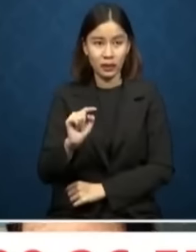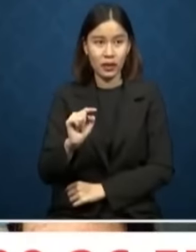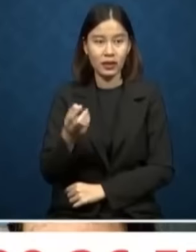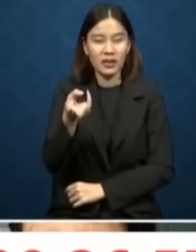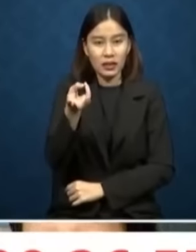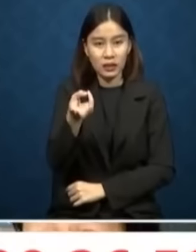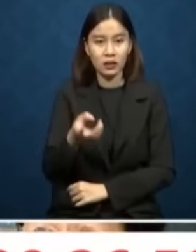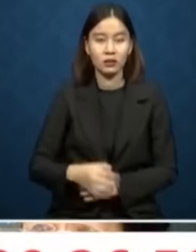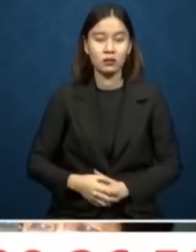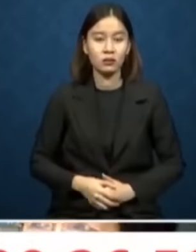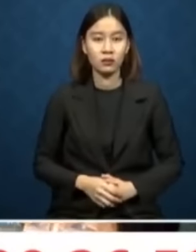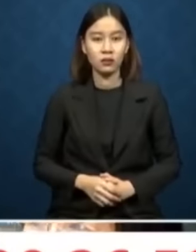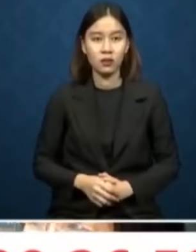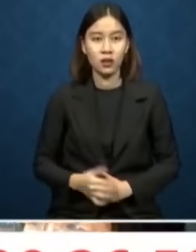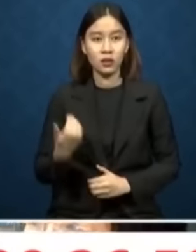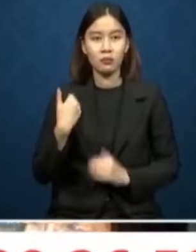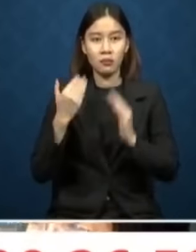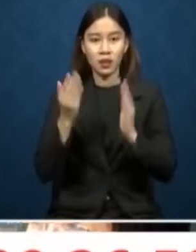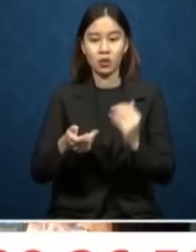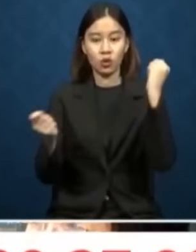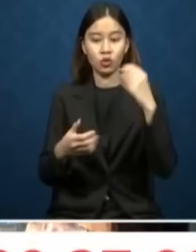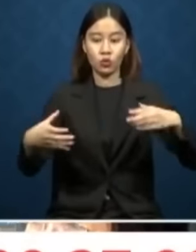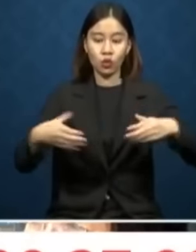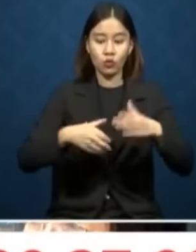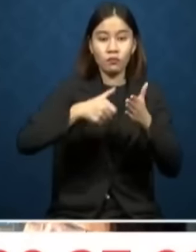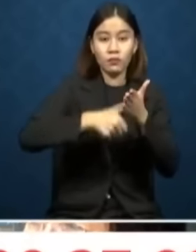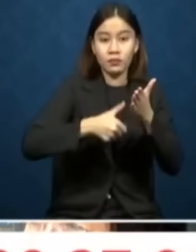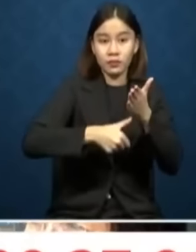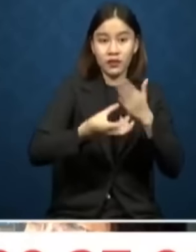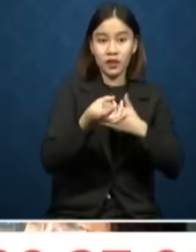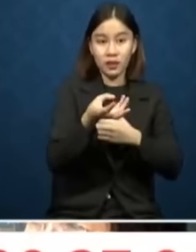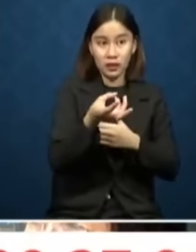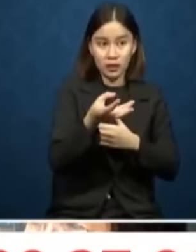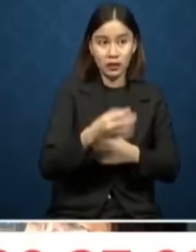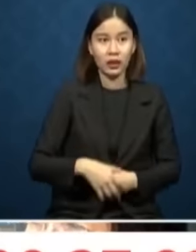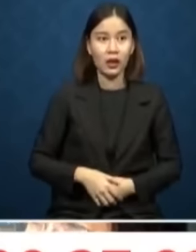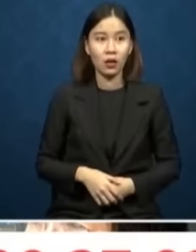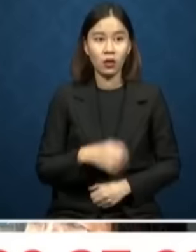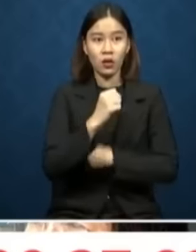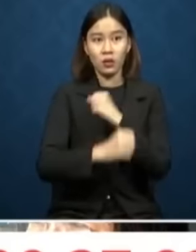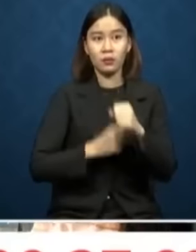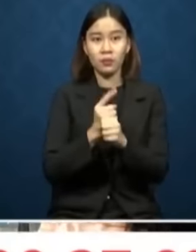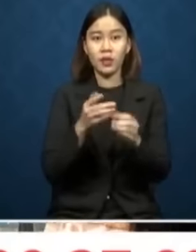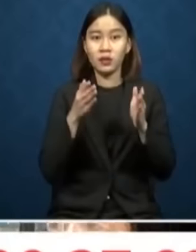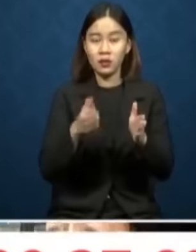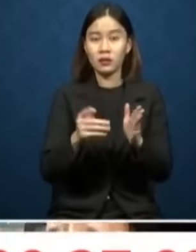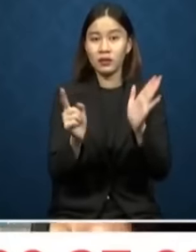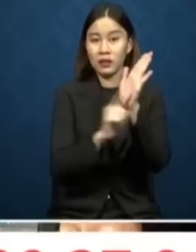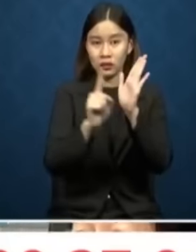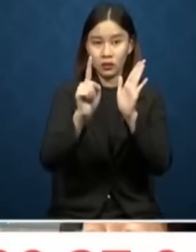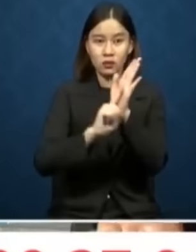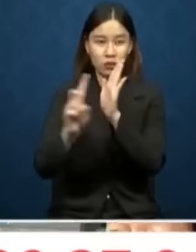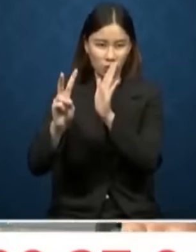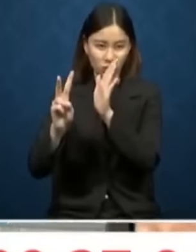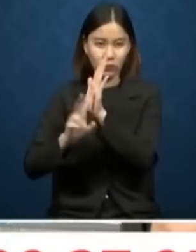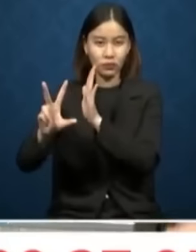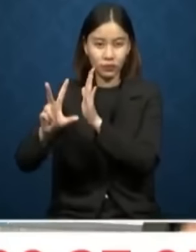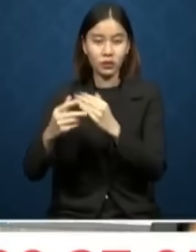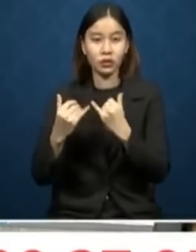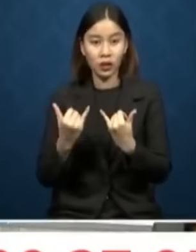ดหนึ่งมีนักโทษกลุ่มจำนำข้าวเนี่ยครับแฮตทริกภายใน1ปี3ครั้งแล้วเวล